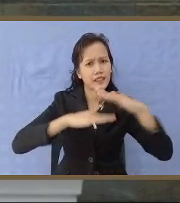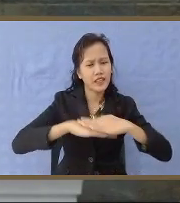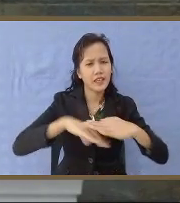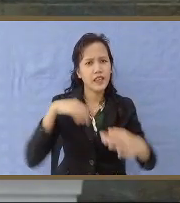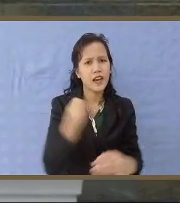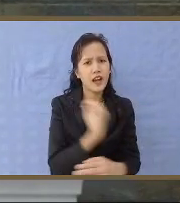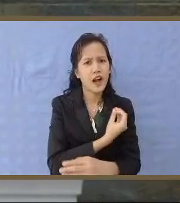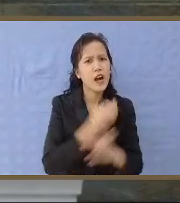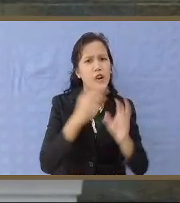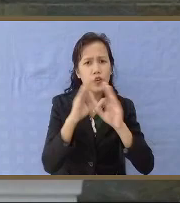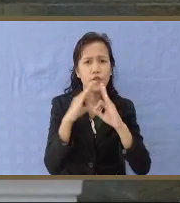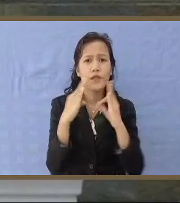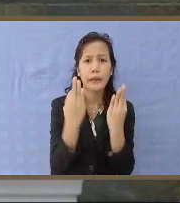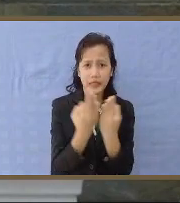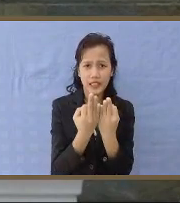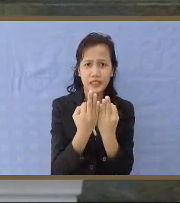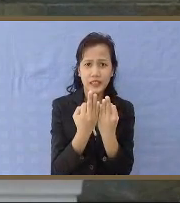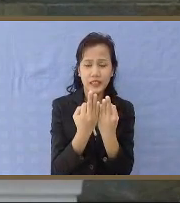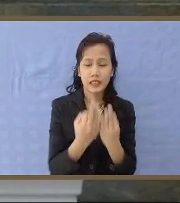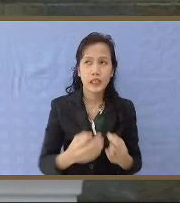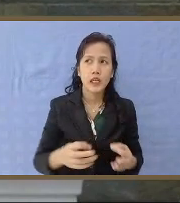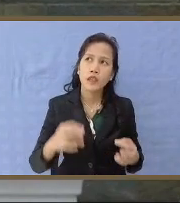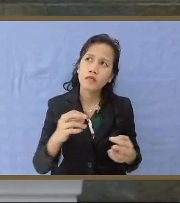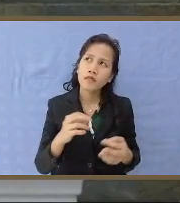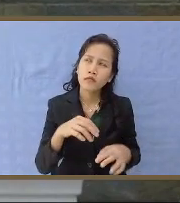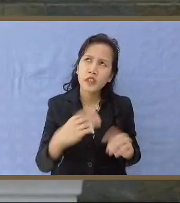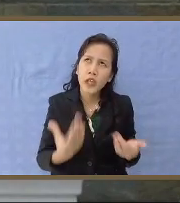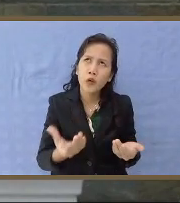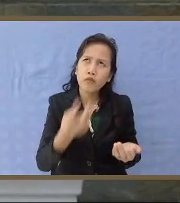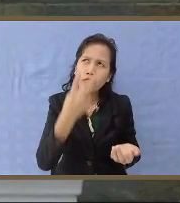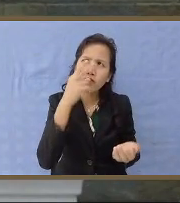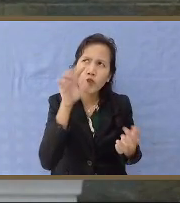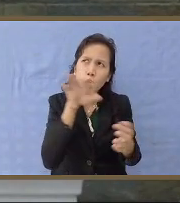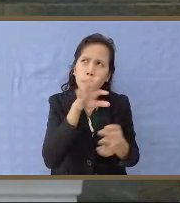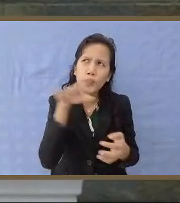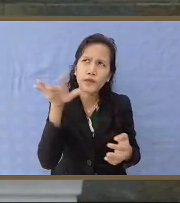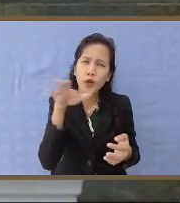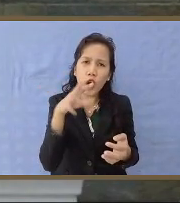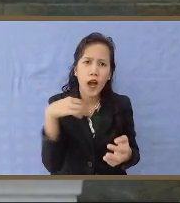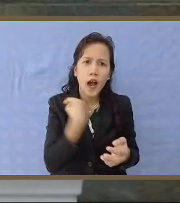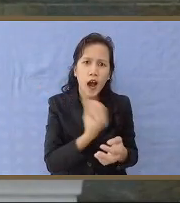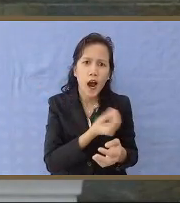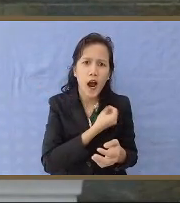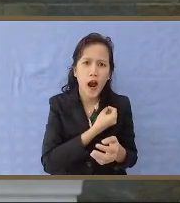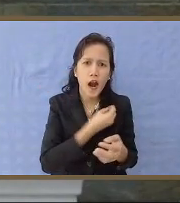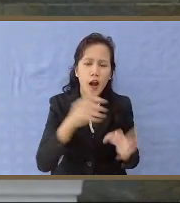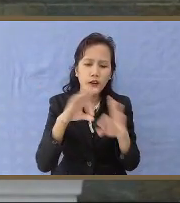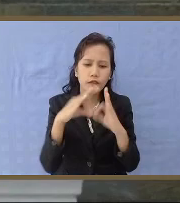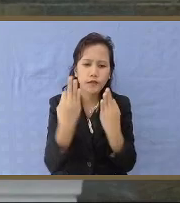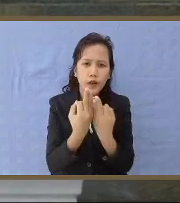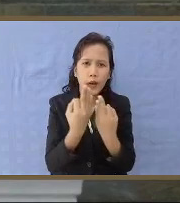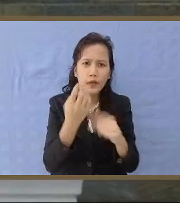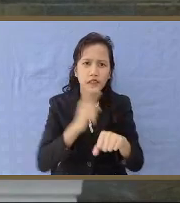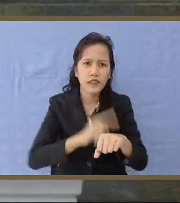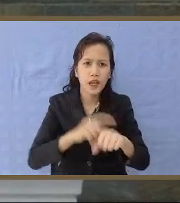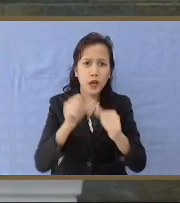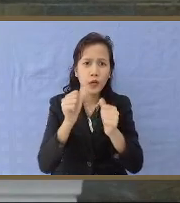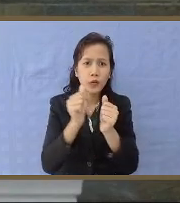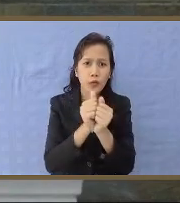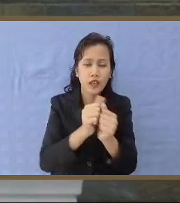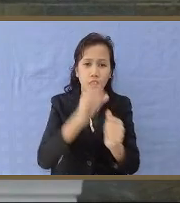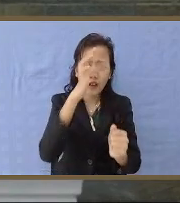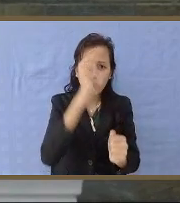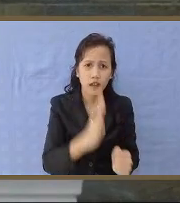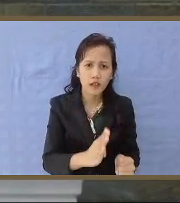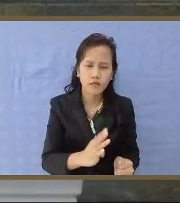natin. Our family time with God. Now, you connect it to this passage. Tingnan niyo